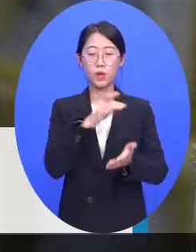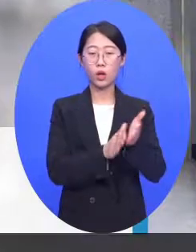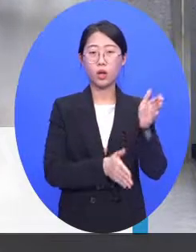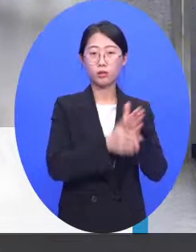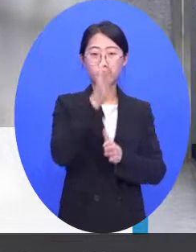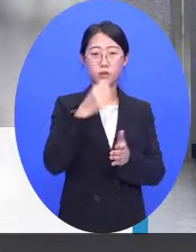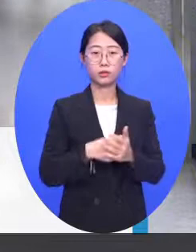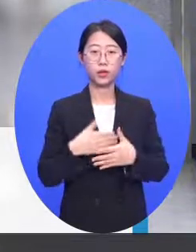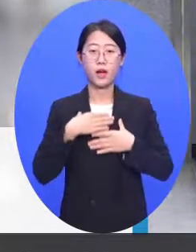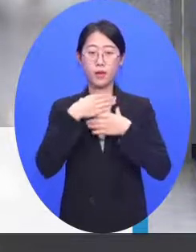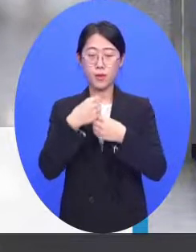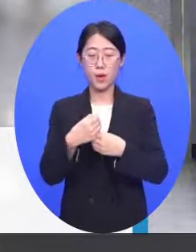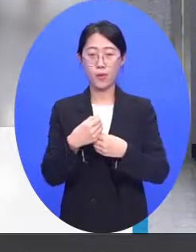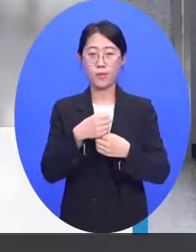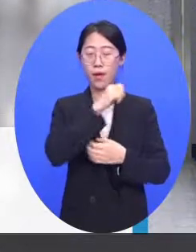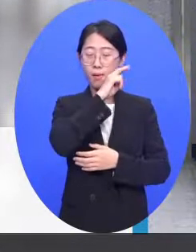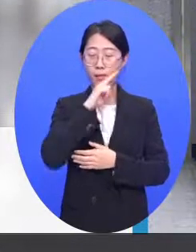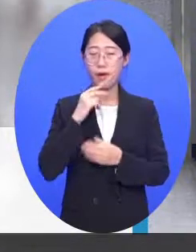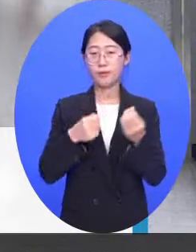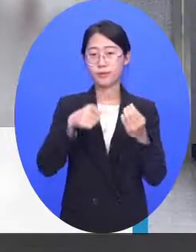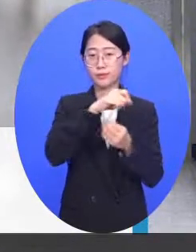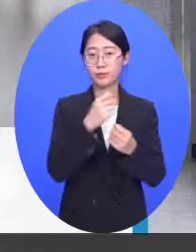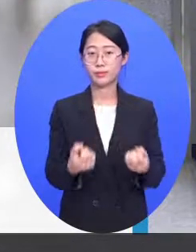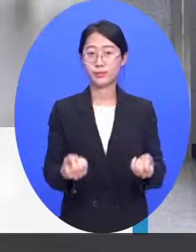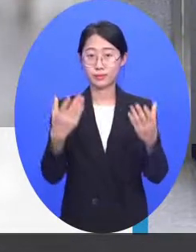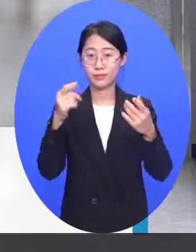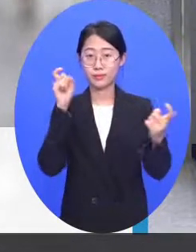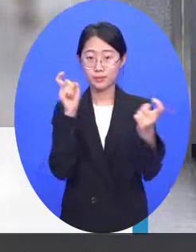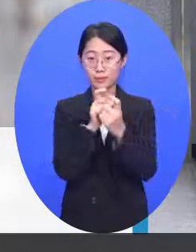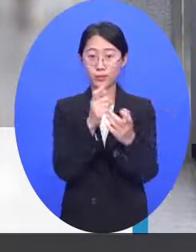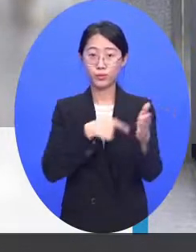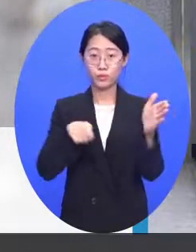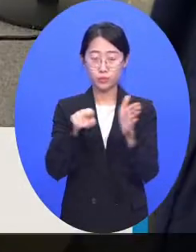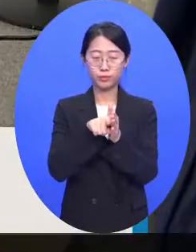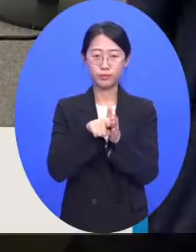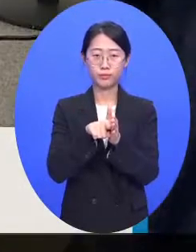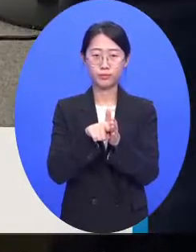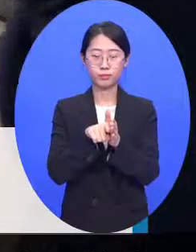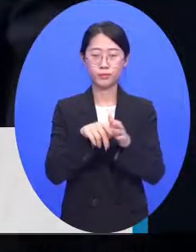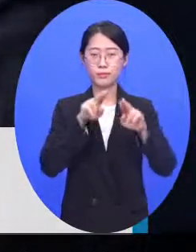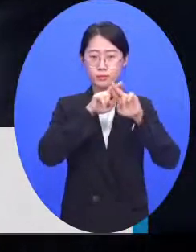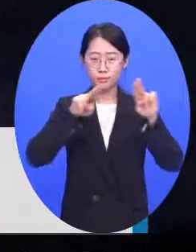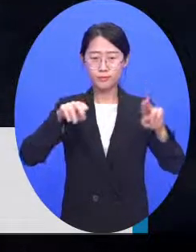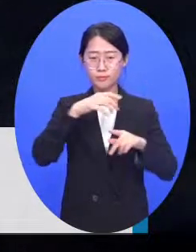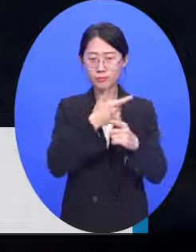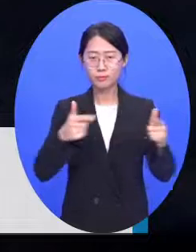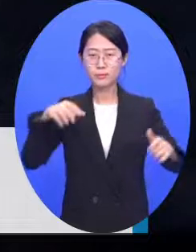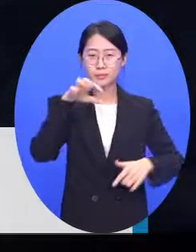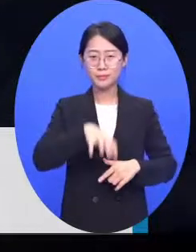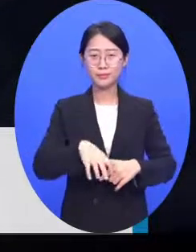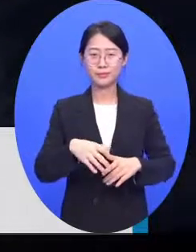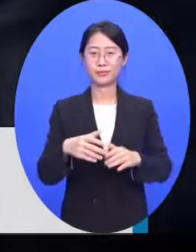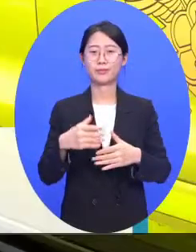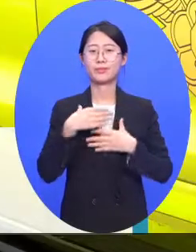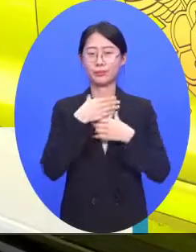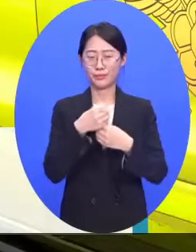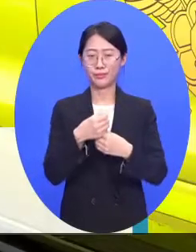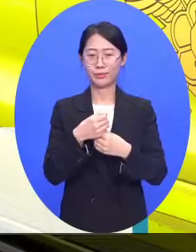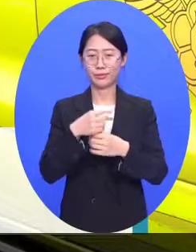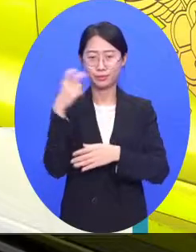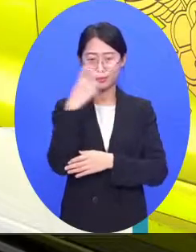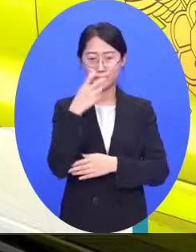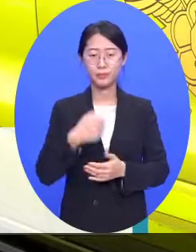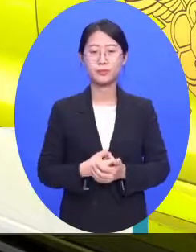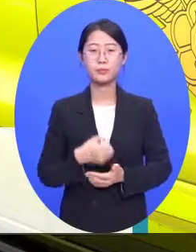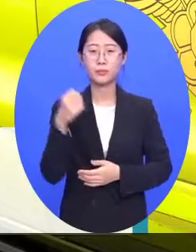금지됩니다. 천안시는 모두가 안전하고 편안한 추석 명절을 보낼 수 있도록 장사시설 방역에 만전을 기하는 한편